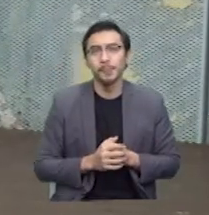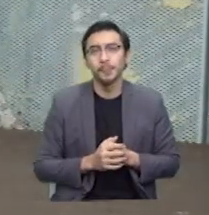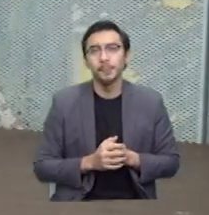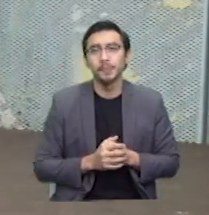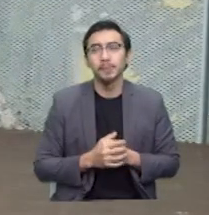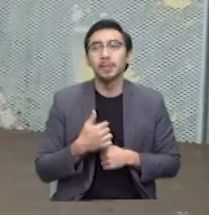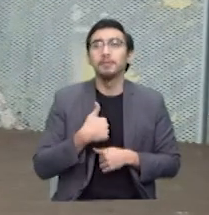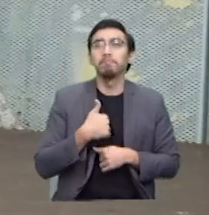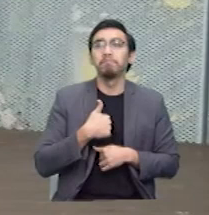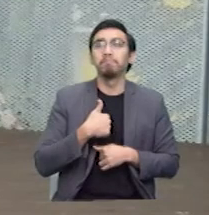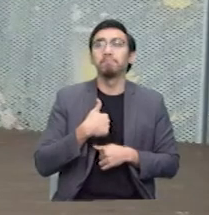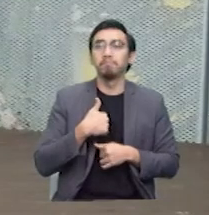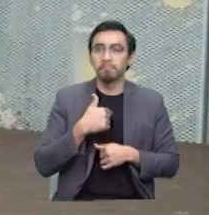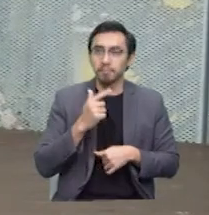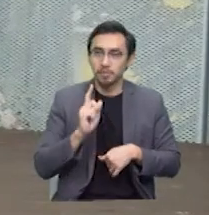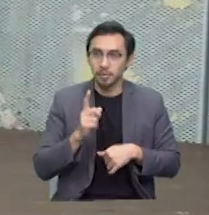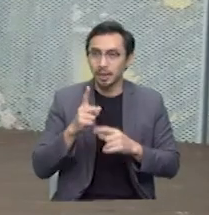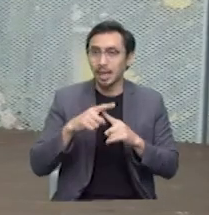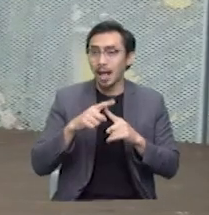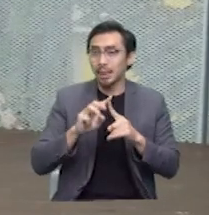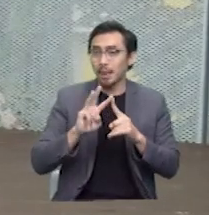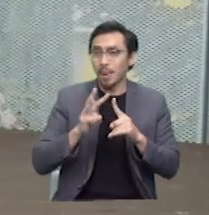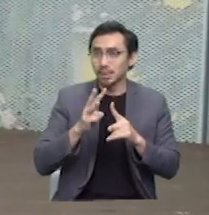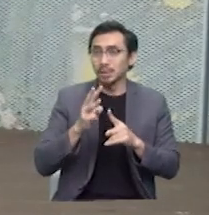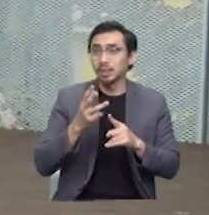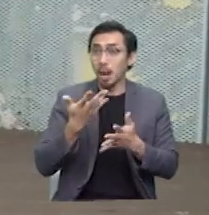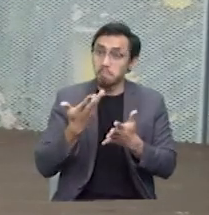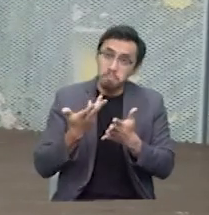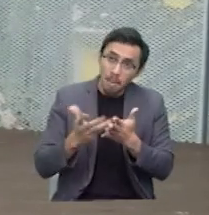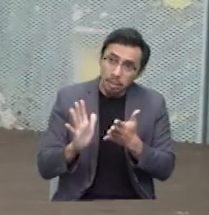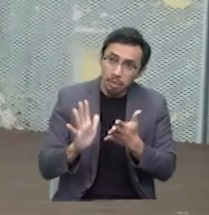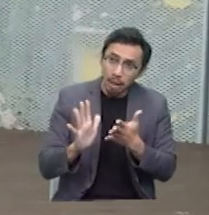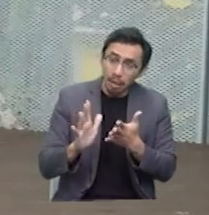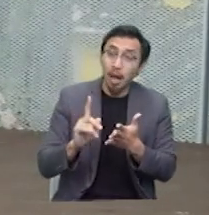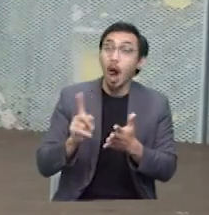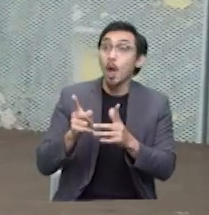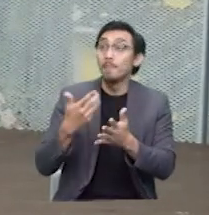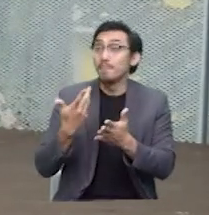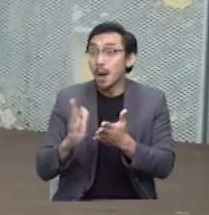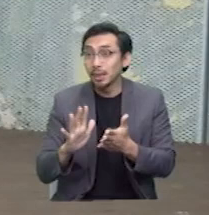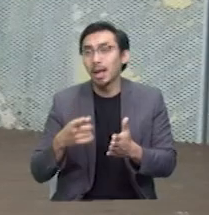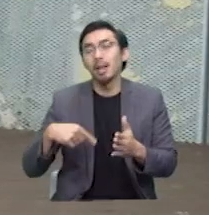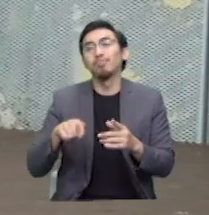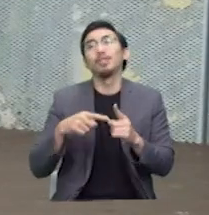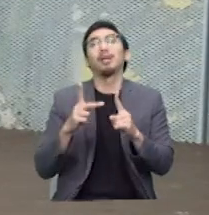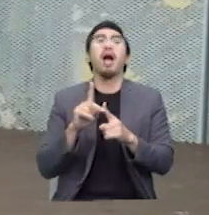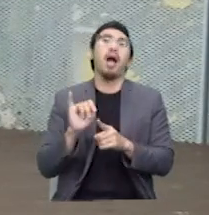tersebut. Oh, kalau gak jadi paling ke Bundaran HI aja sih, Kak. Iya, lihat.